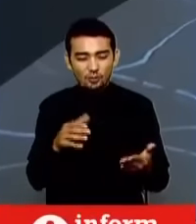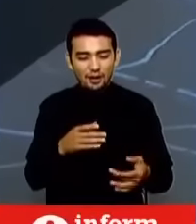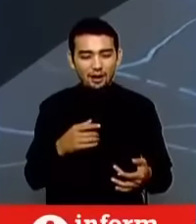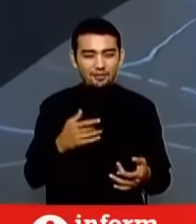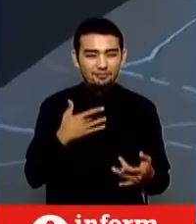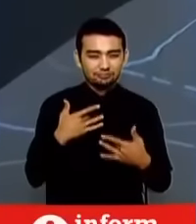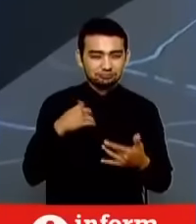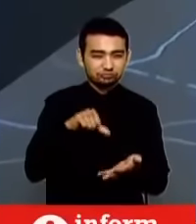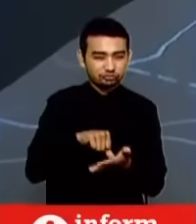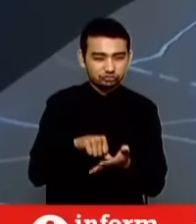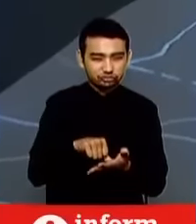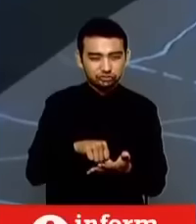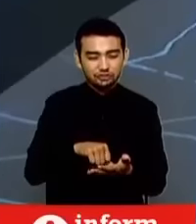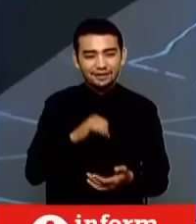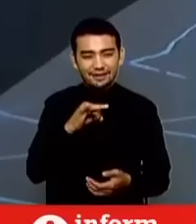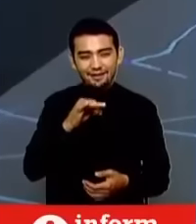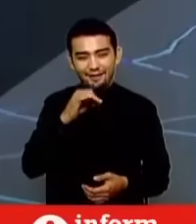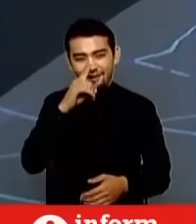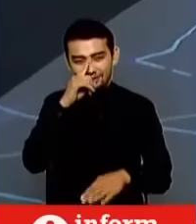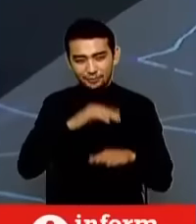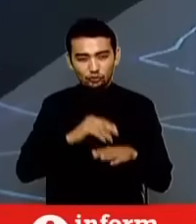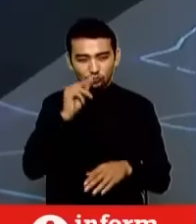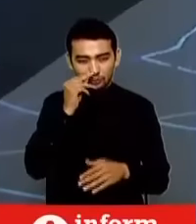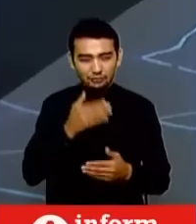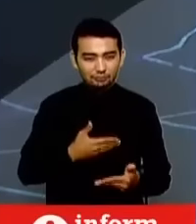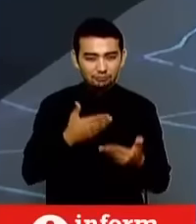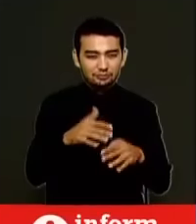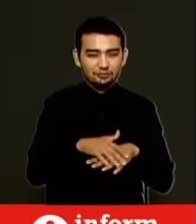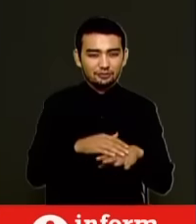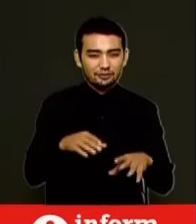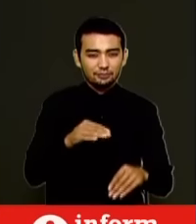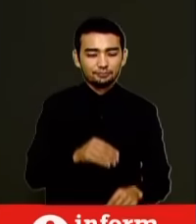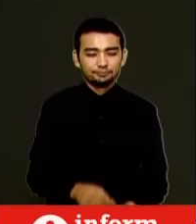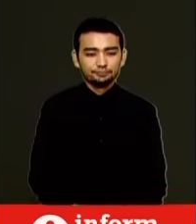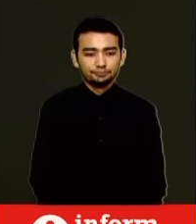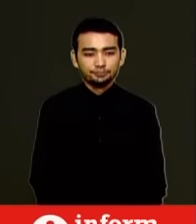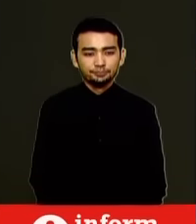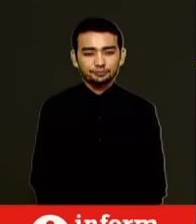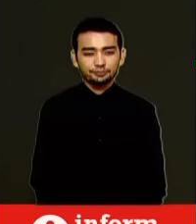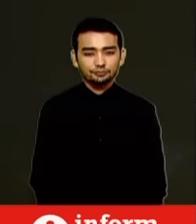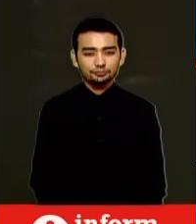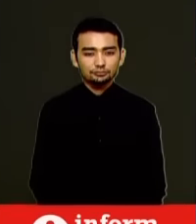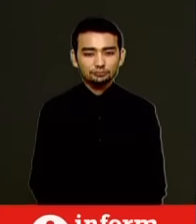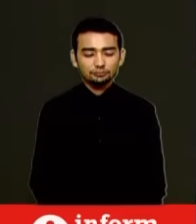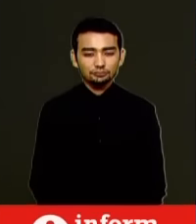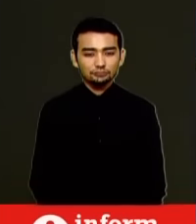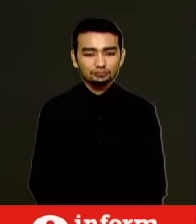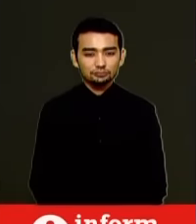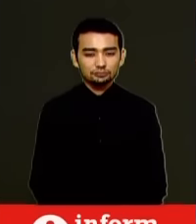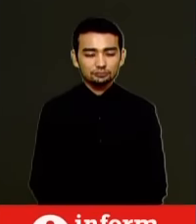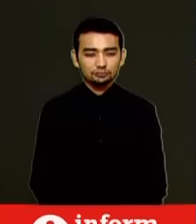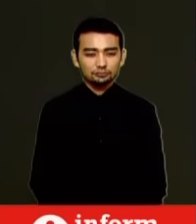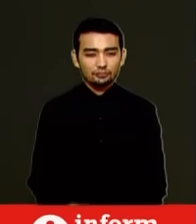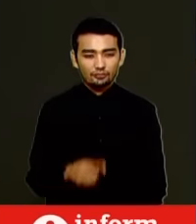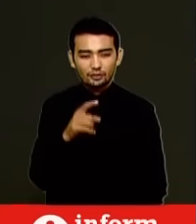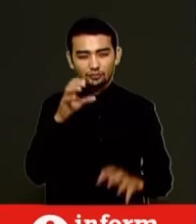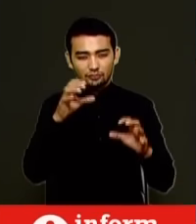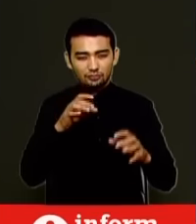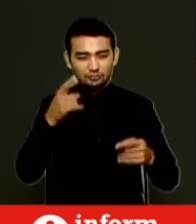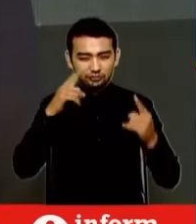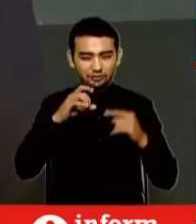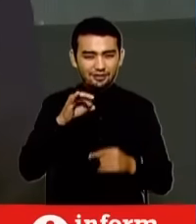с праздником поздравил аким Шымкента Мурат Айтенов. Главные законотворцы